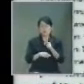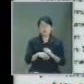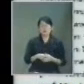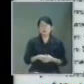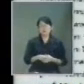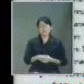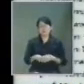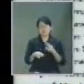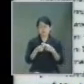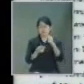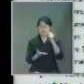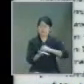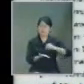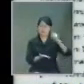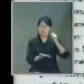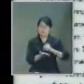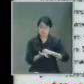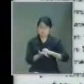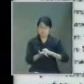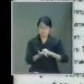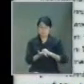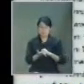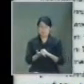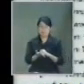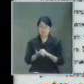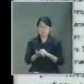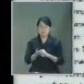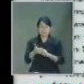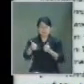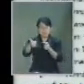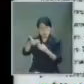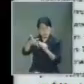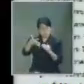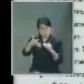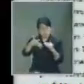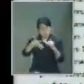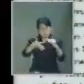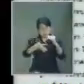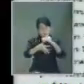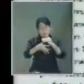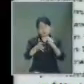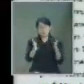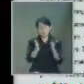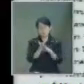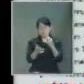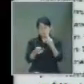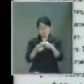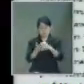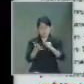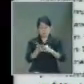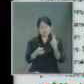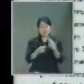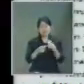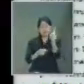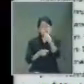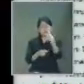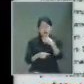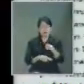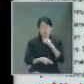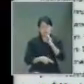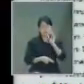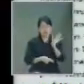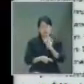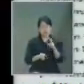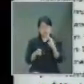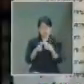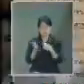ลงชื่อแต่ละดับมาถึงอาชีวศึกษาภาคอาชีวศึกษาจังหวัดวิไลนี่ผมไม่เอ่ยชื่อนะครับผมลบชื่อออกหม